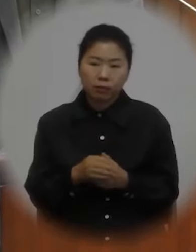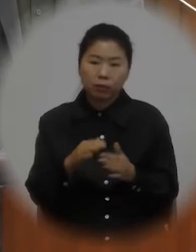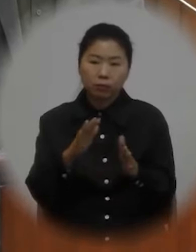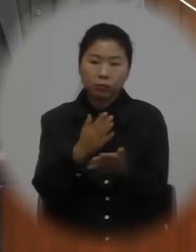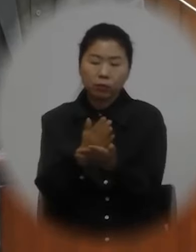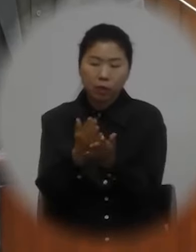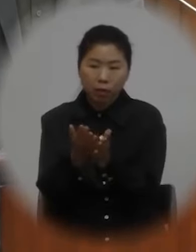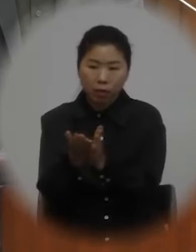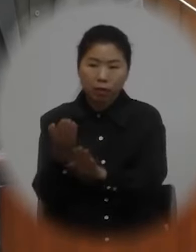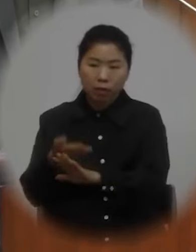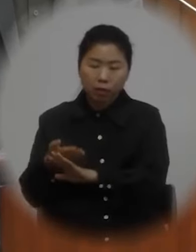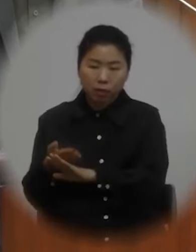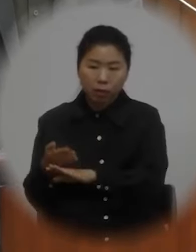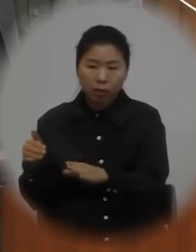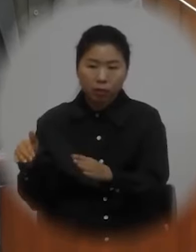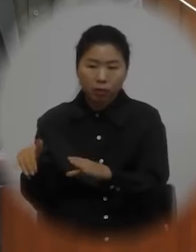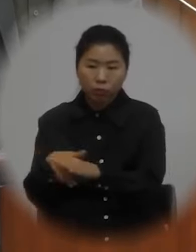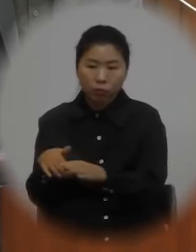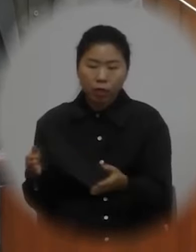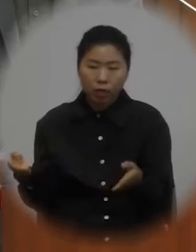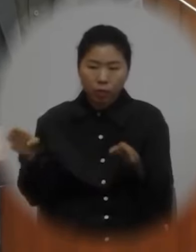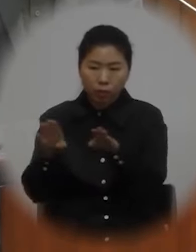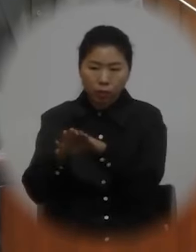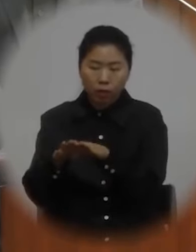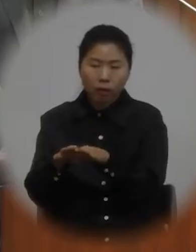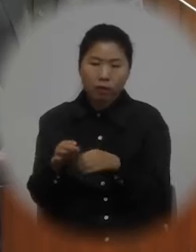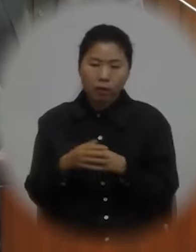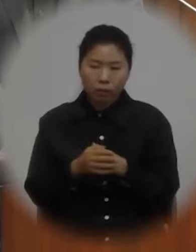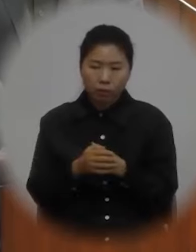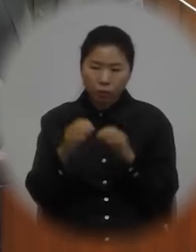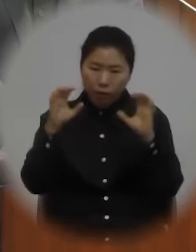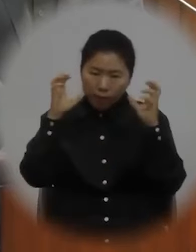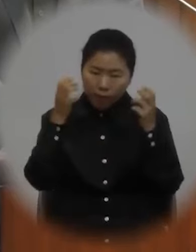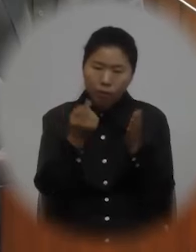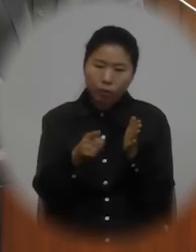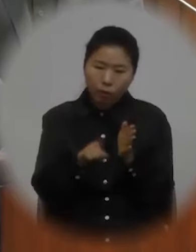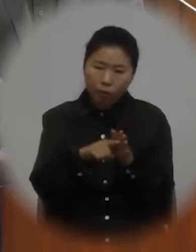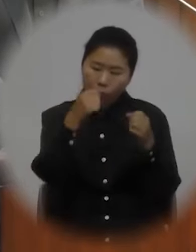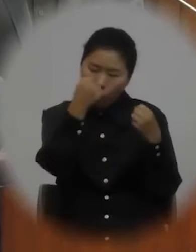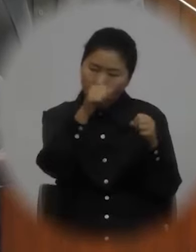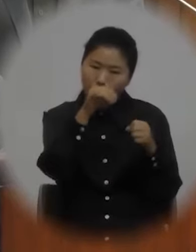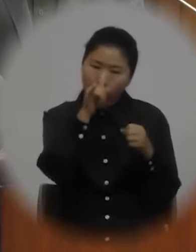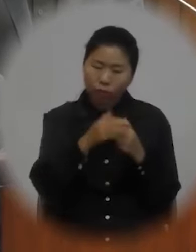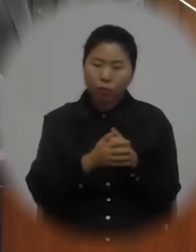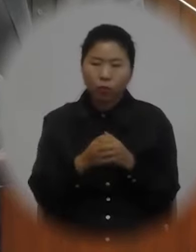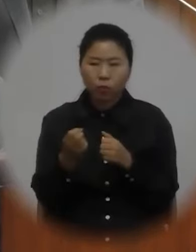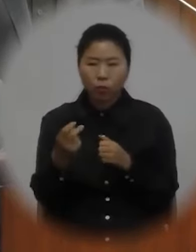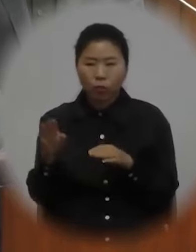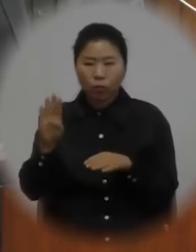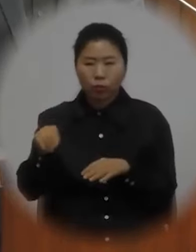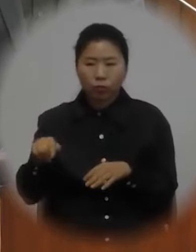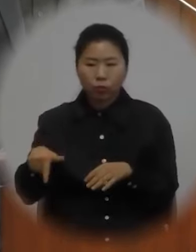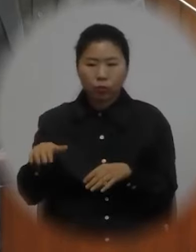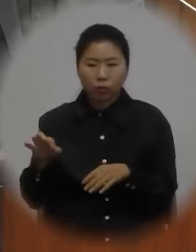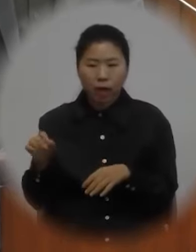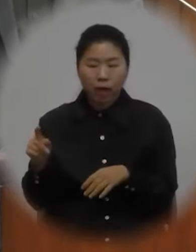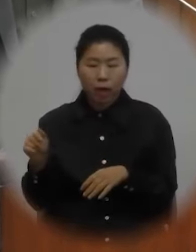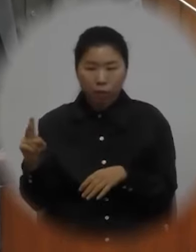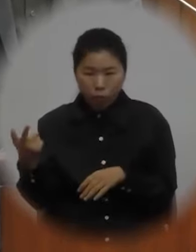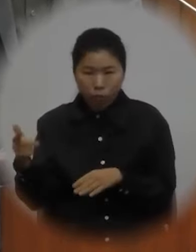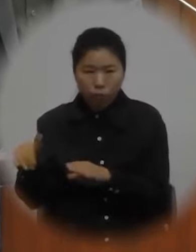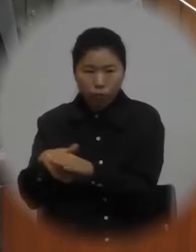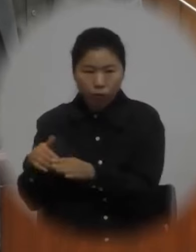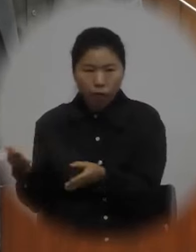다양하게 지금 문화체육회관에서 아이들을 위해서 어린이들 공연도 하고 또 부가현 마을층 문화체육회관에서도